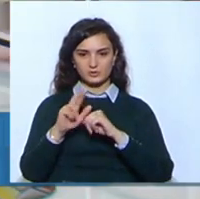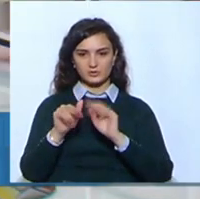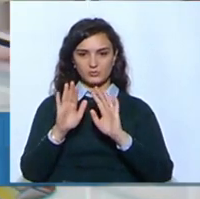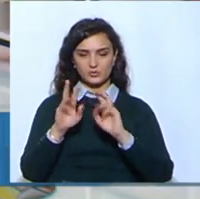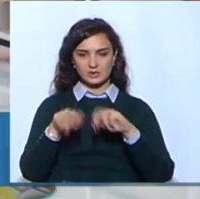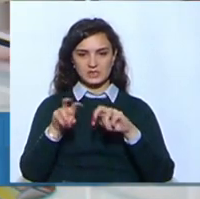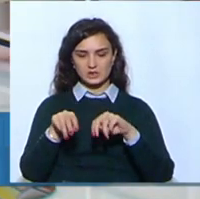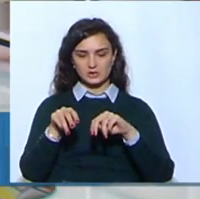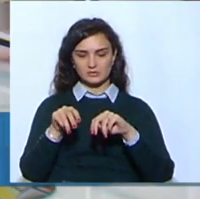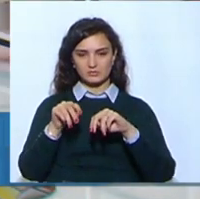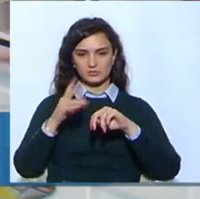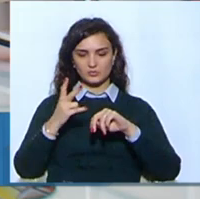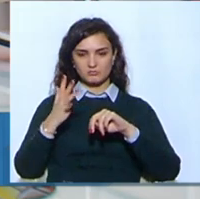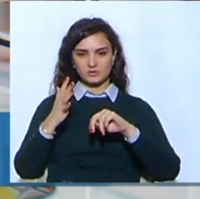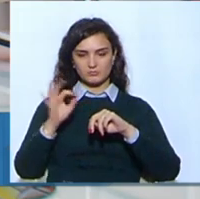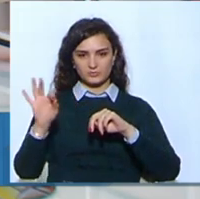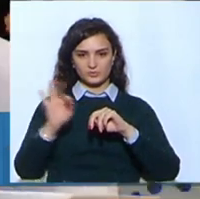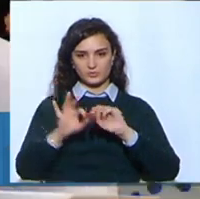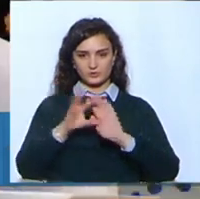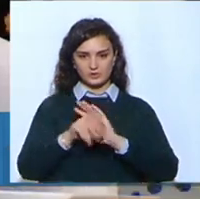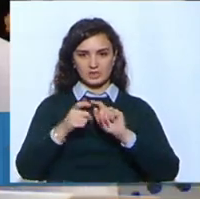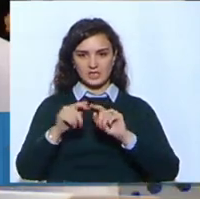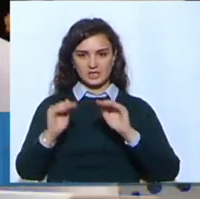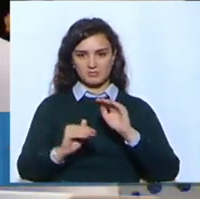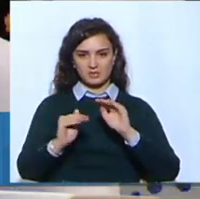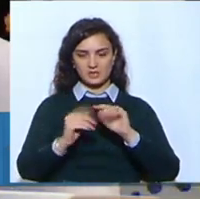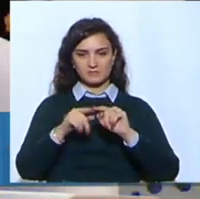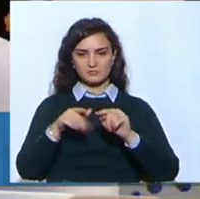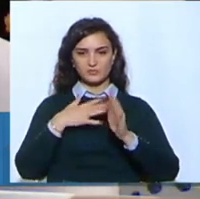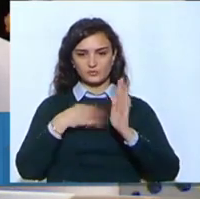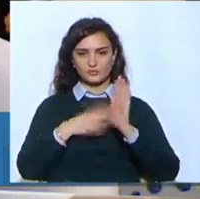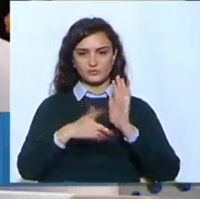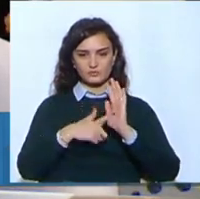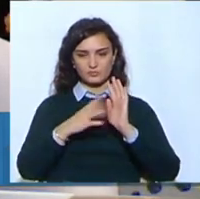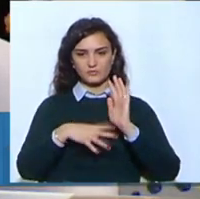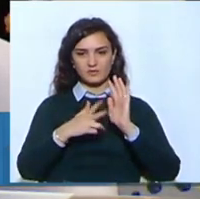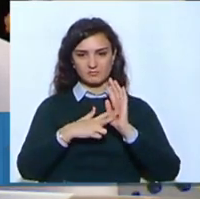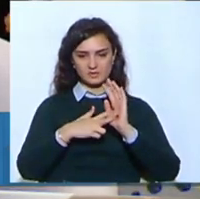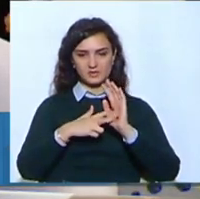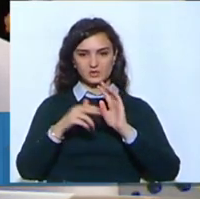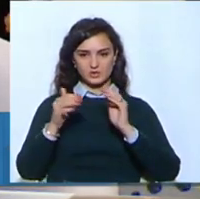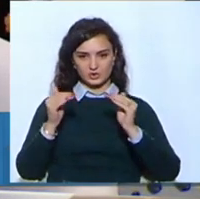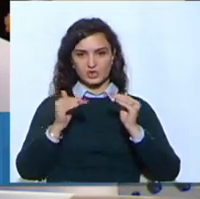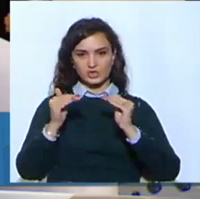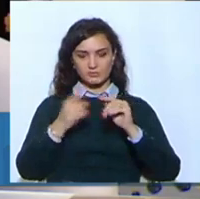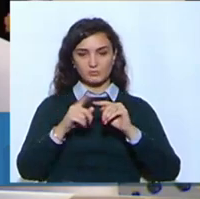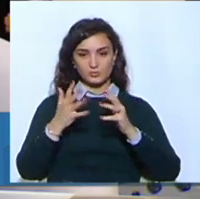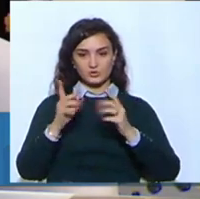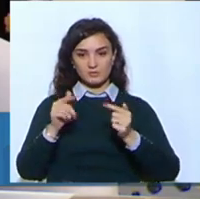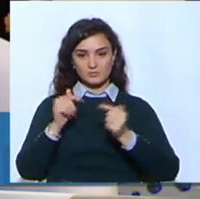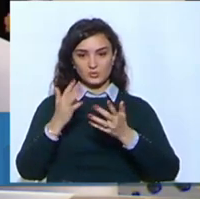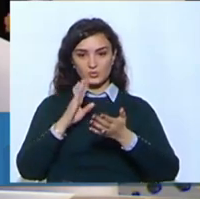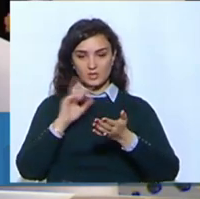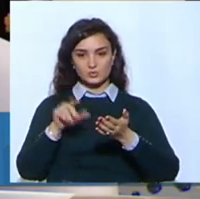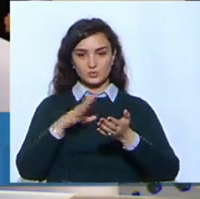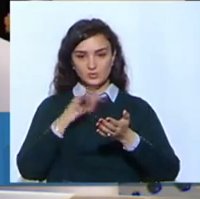ტესტის მგრძნობელობა 95%-ში დგას და ძალიან დაბალია იმ ჩვენ 97-98%-თან შედარებით. შესაბამისად, თუ ქალს